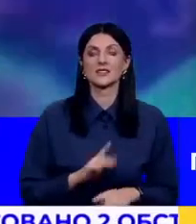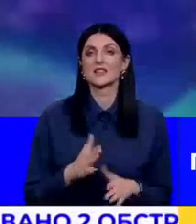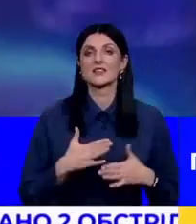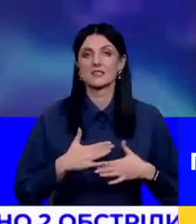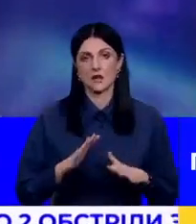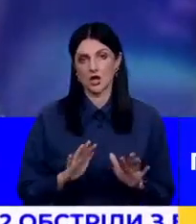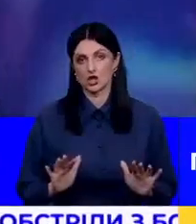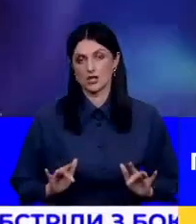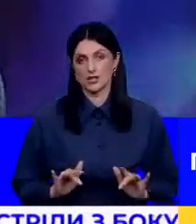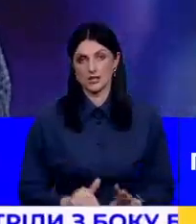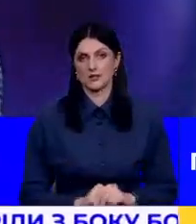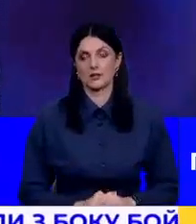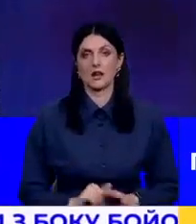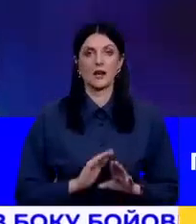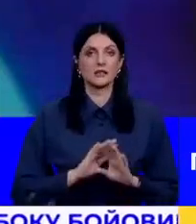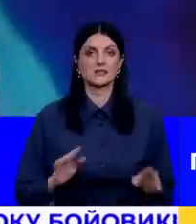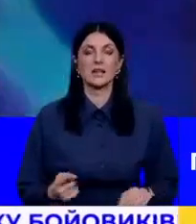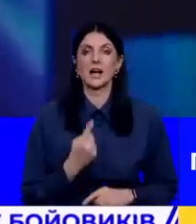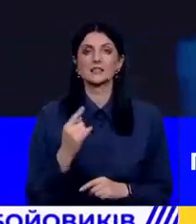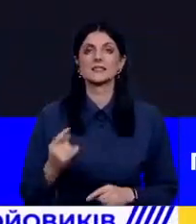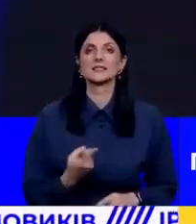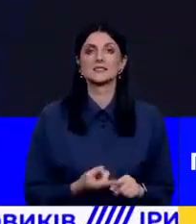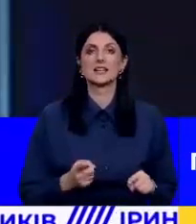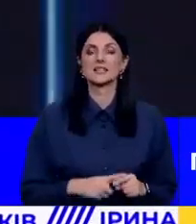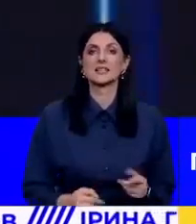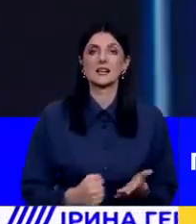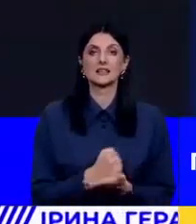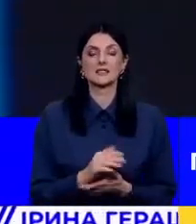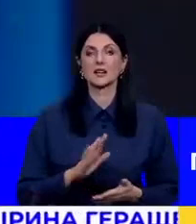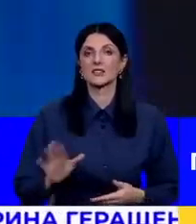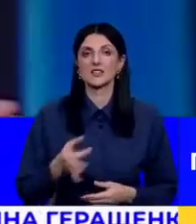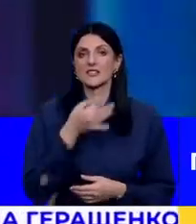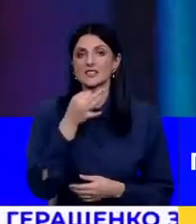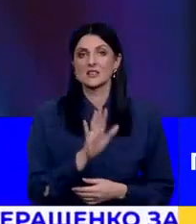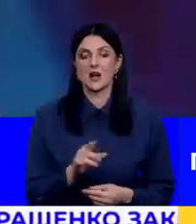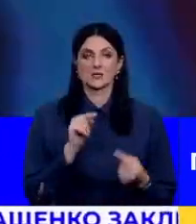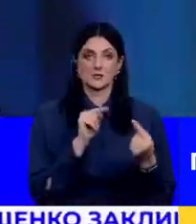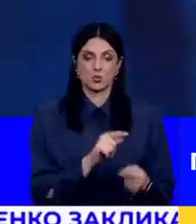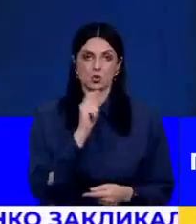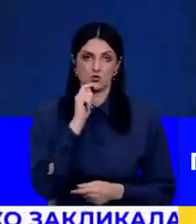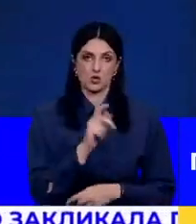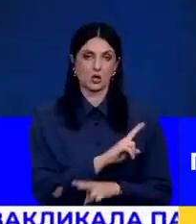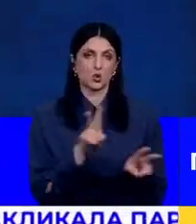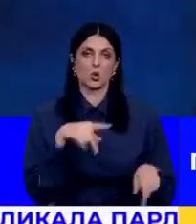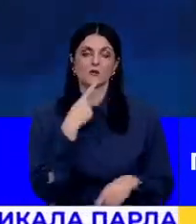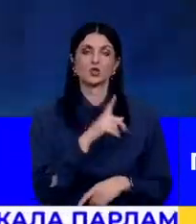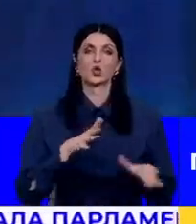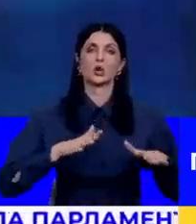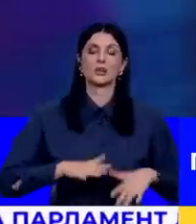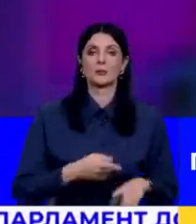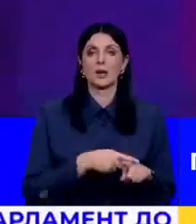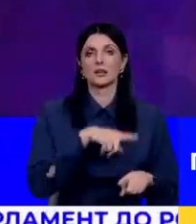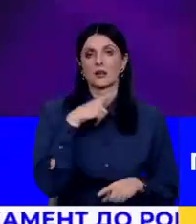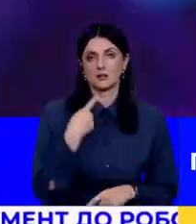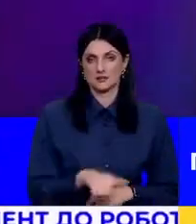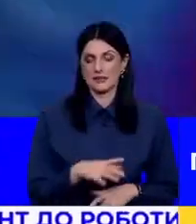дело. Ни один из этих кандидатов не высказывался против Украины. Ни один. Никто не говорил, что Крым – это Российская Федерация. Не